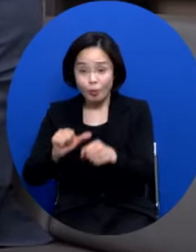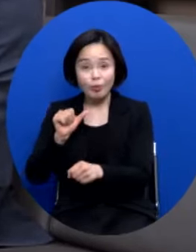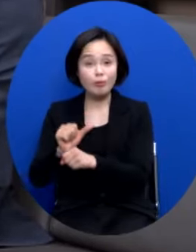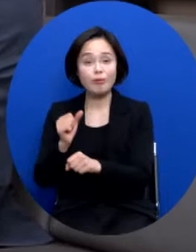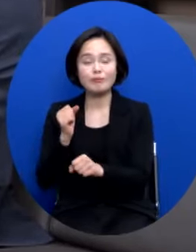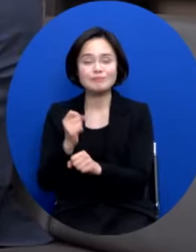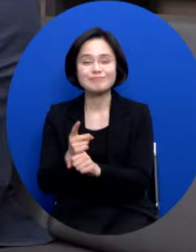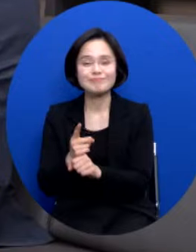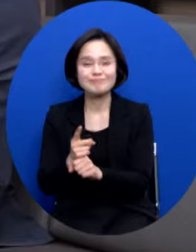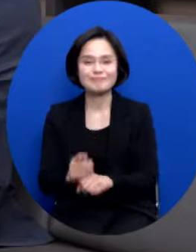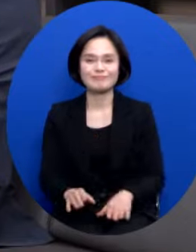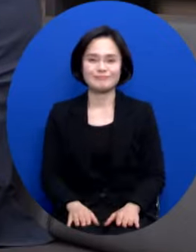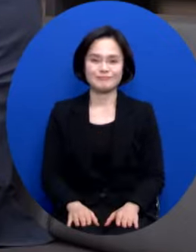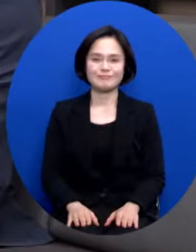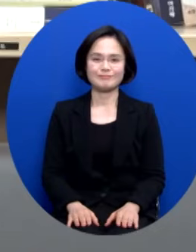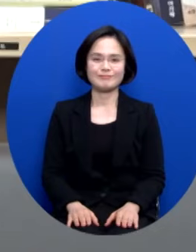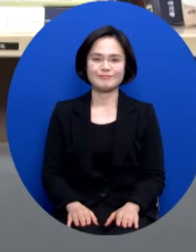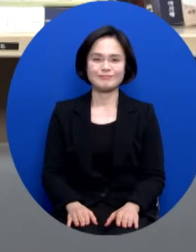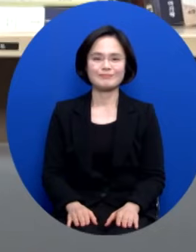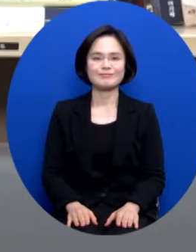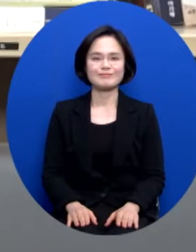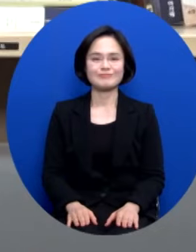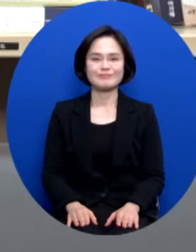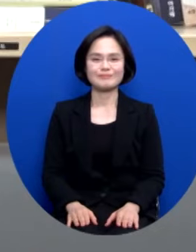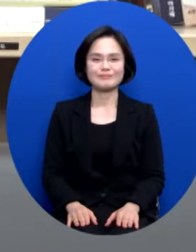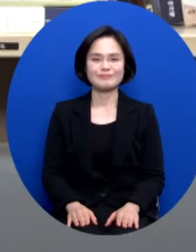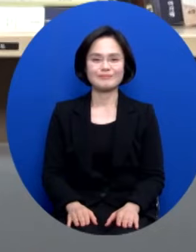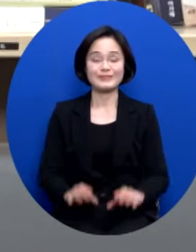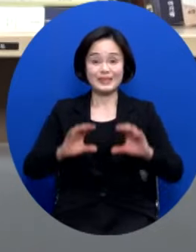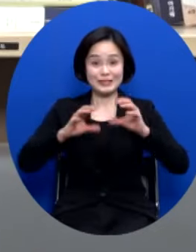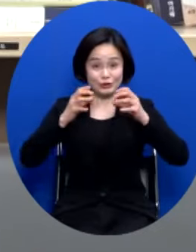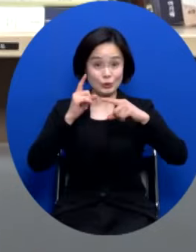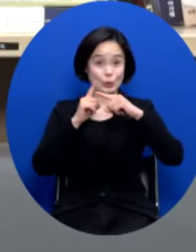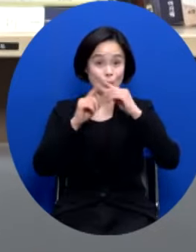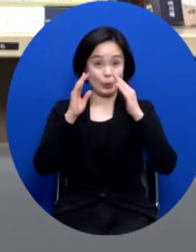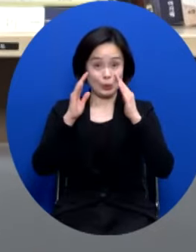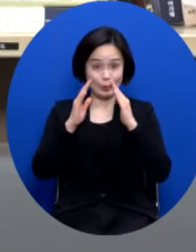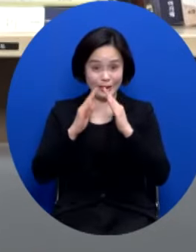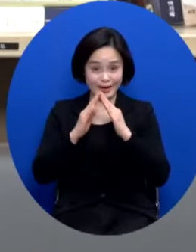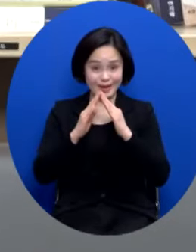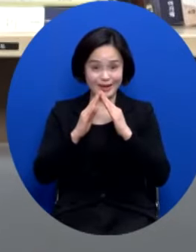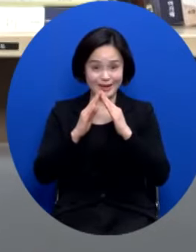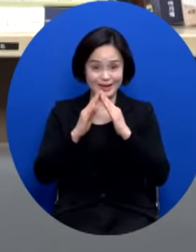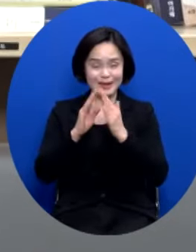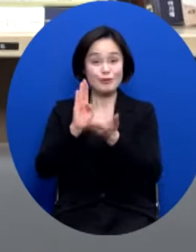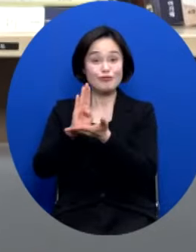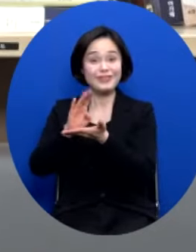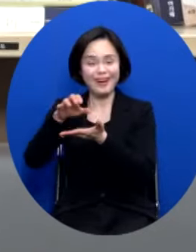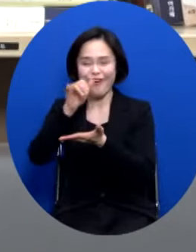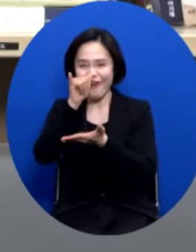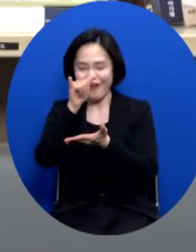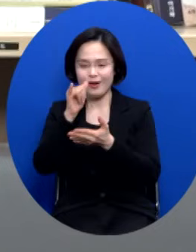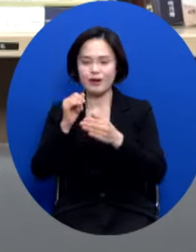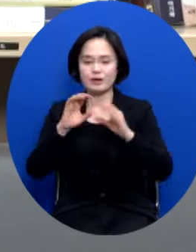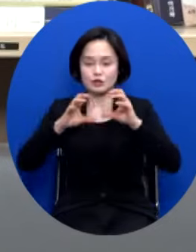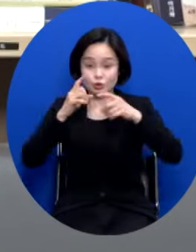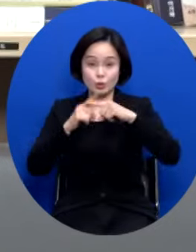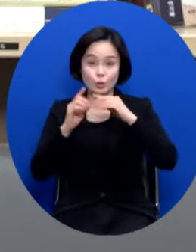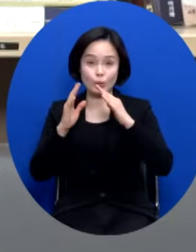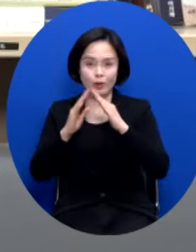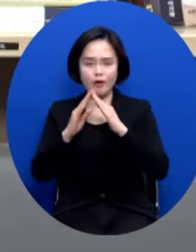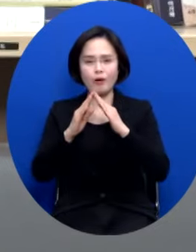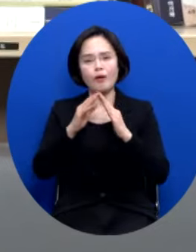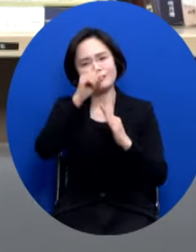가지고 굉장히 사역에 열심입니다. 특별히 지구촌교회, 분당 지구촌교회가 갖고 있는 교회 사역의